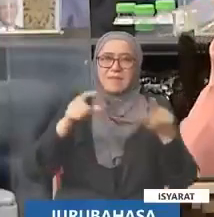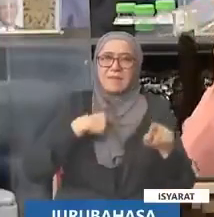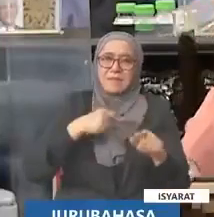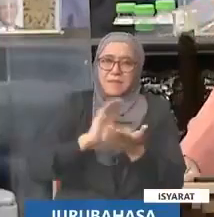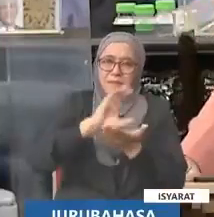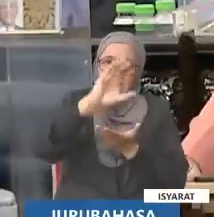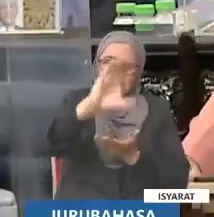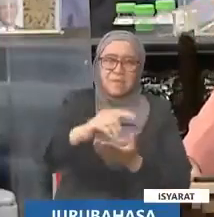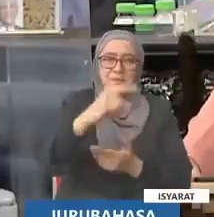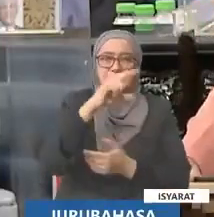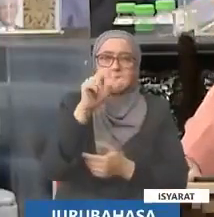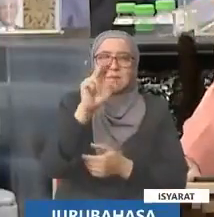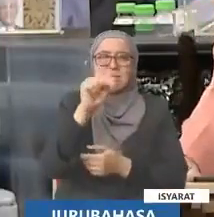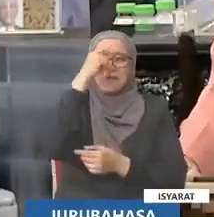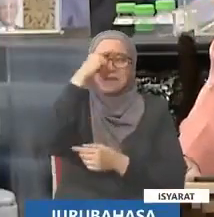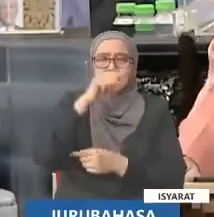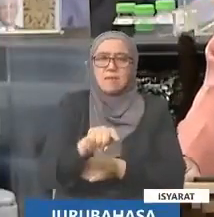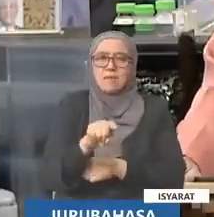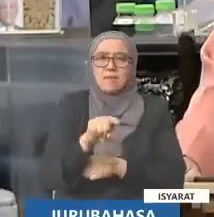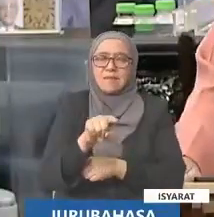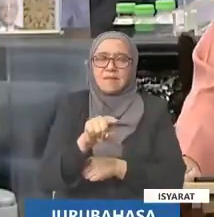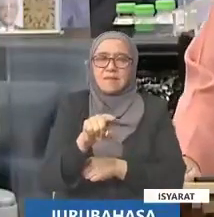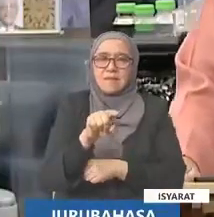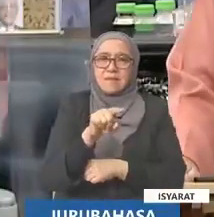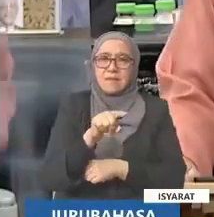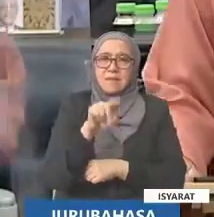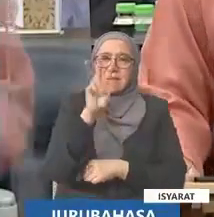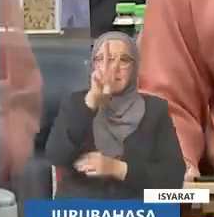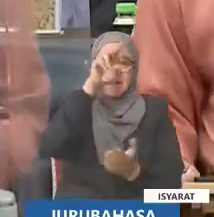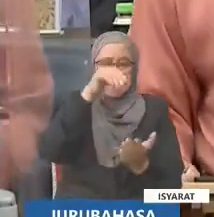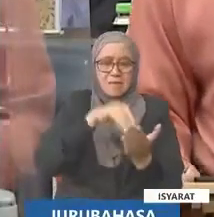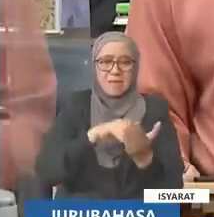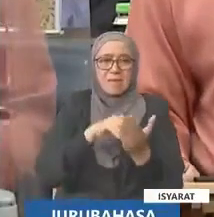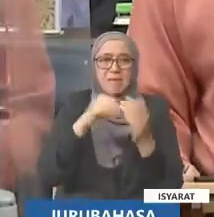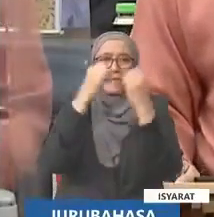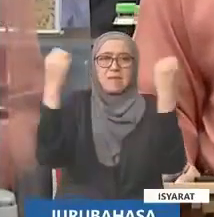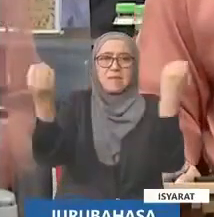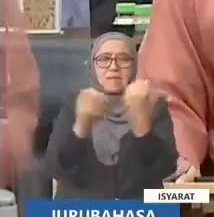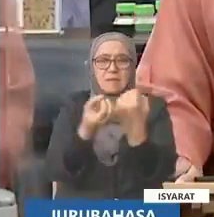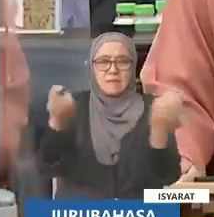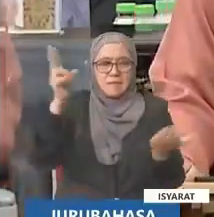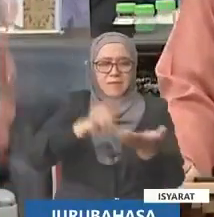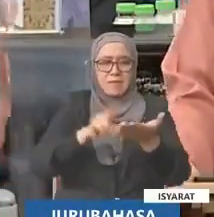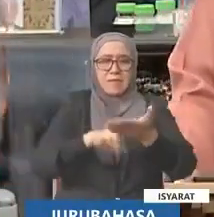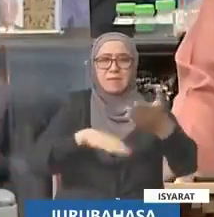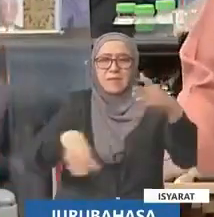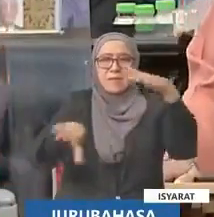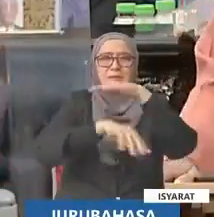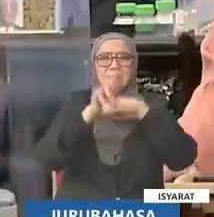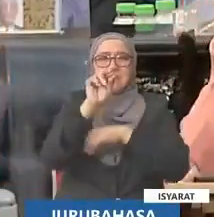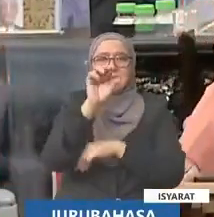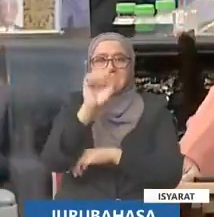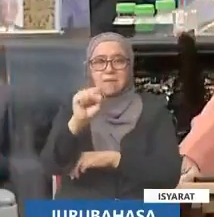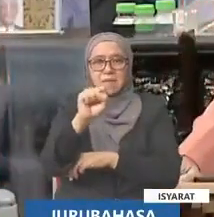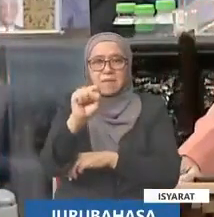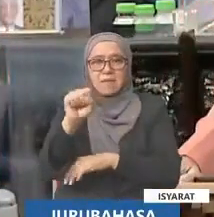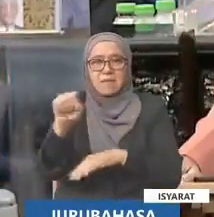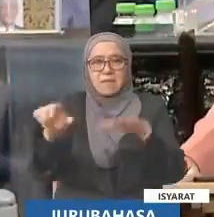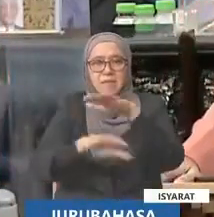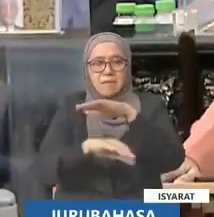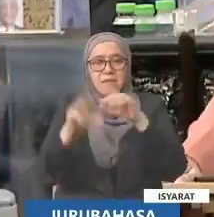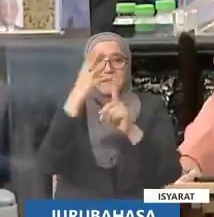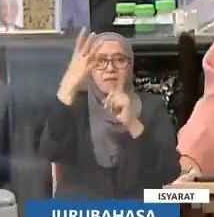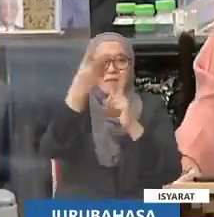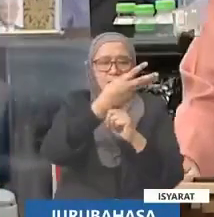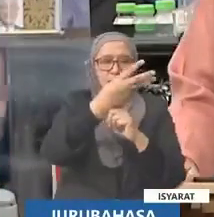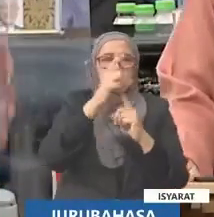sehingga RM10,000 kepada 2,000 pertubuhan yang berdaftar dengan Jabatan Pendaftaran Pertubuhan Malaysia dalam kategori kebajikan,